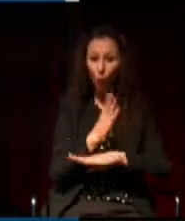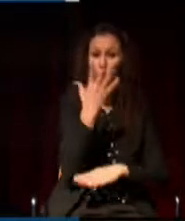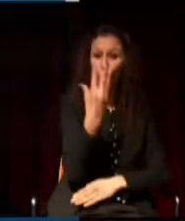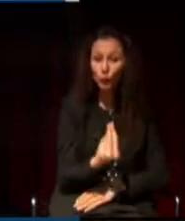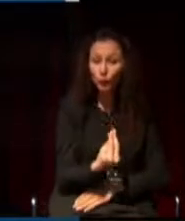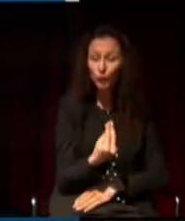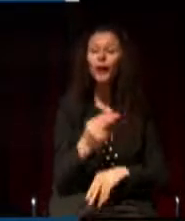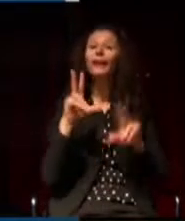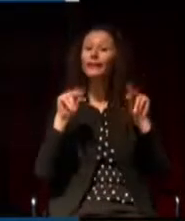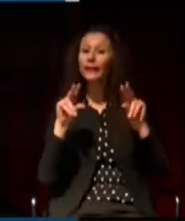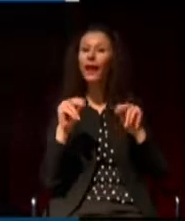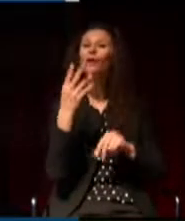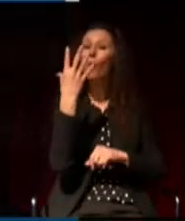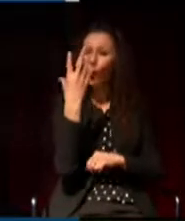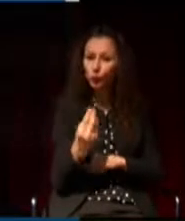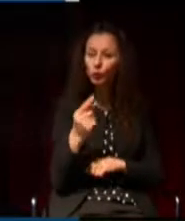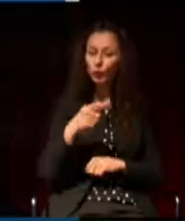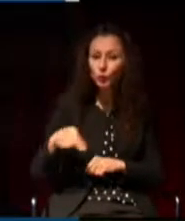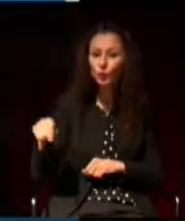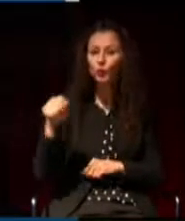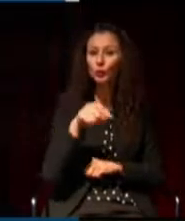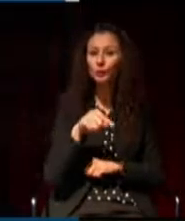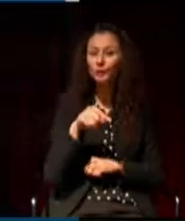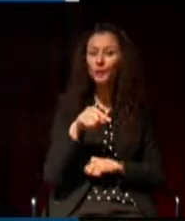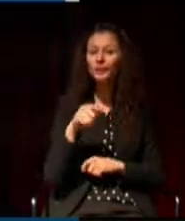olduğu, yeterli donatı alanlarının olduğunu,